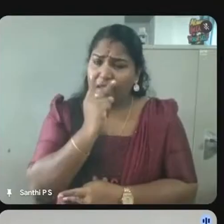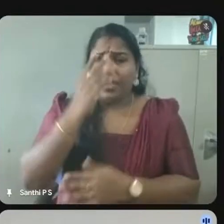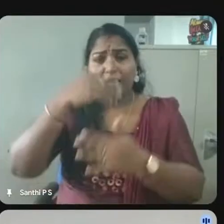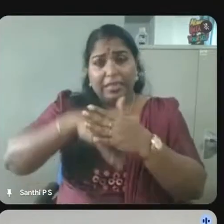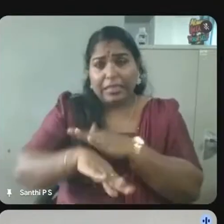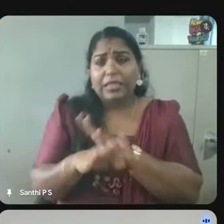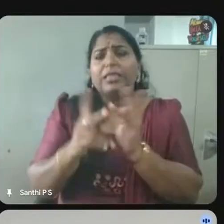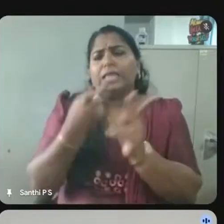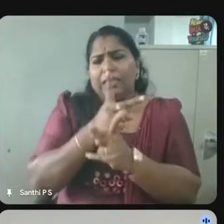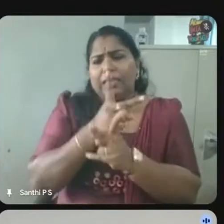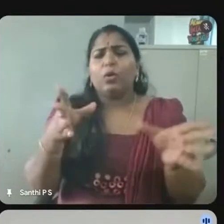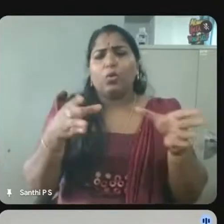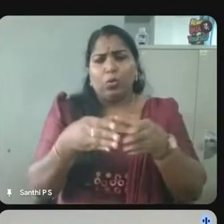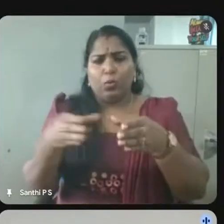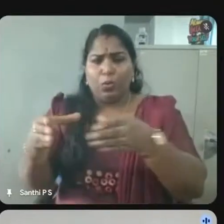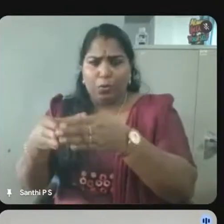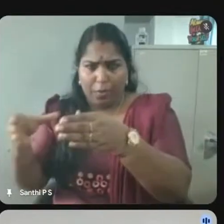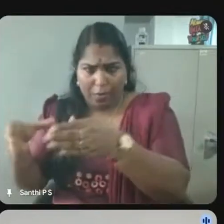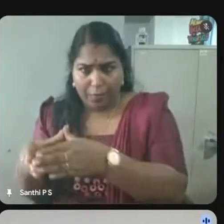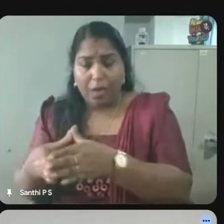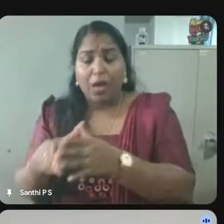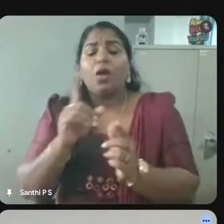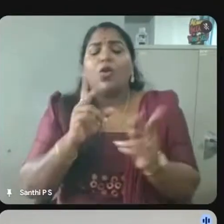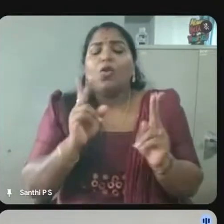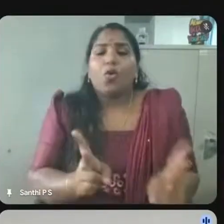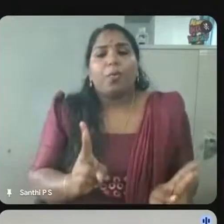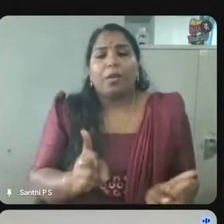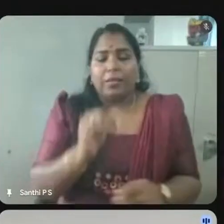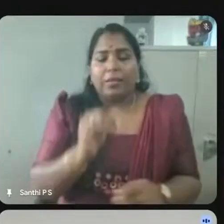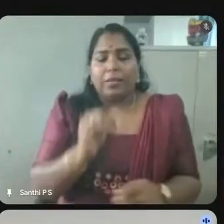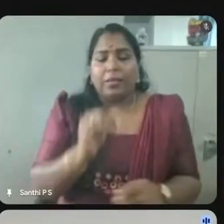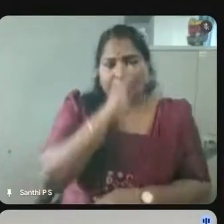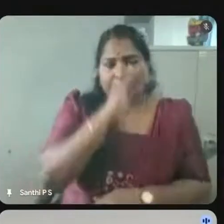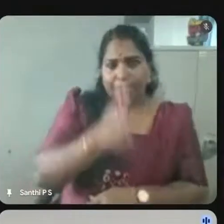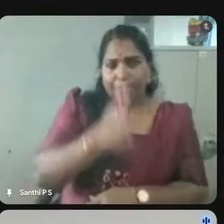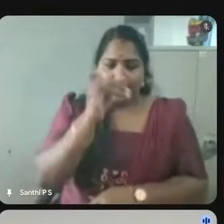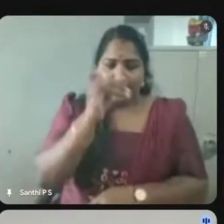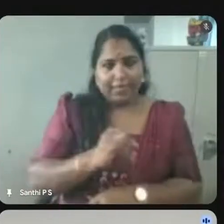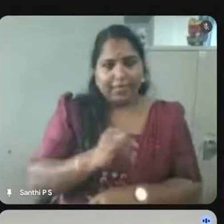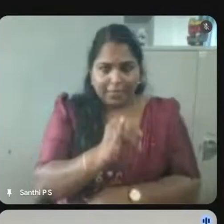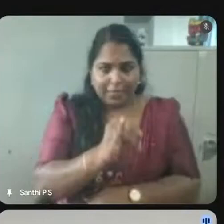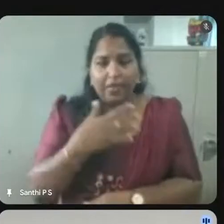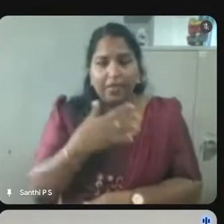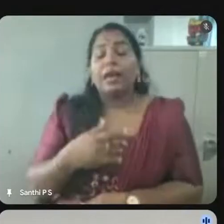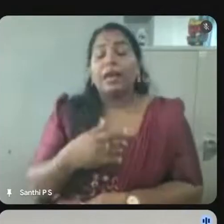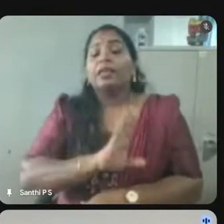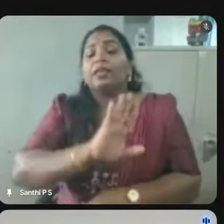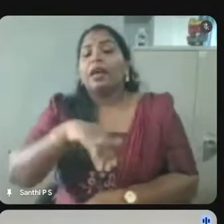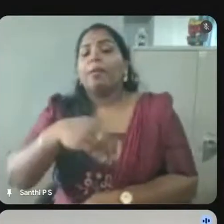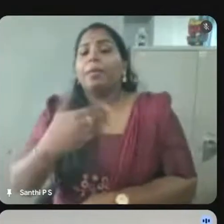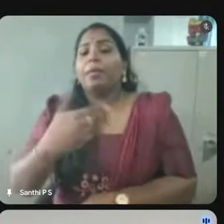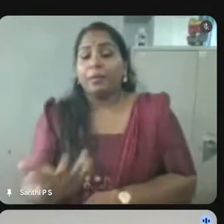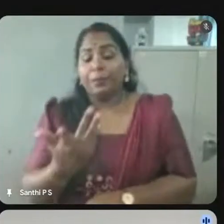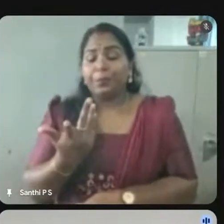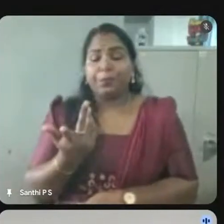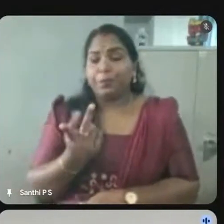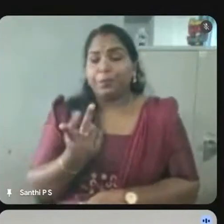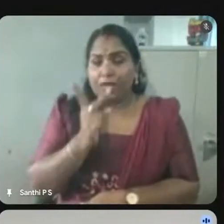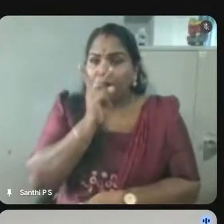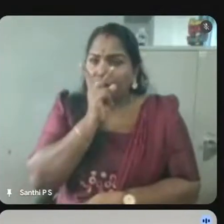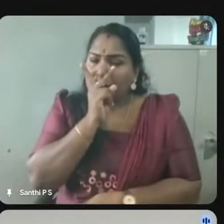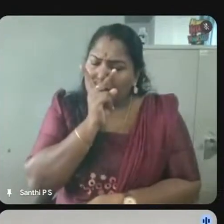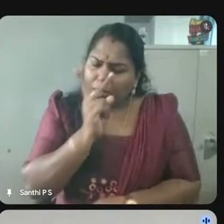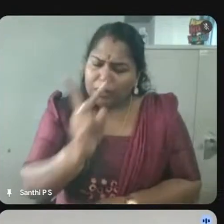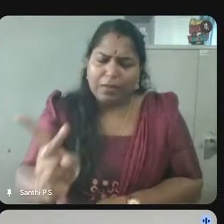നമുക്ക് നോർമൽ വിഷൻ ആയിട്ടുള്ള 6/6 എന്ന് പറയുന്നതും, മറുഭാഗത്ത് തീരെ കാഴ്ചയില്ലാത്ത, വെളിച്ചം പോലും കാണാൻ പറ്റാത്ത